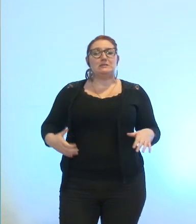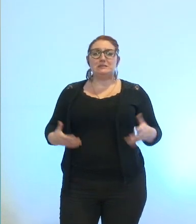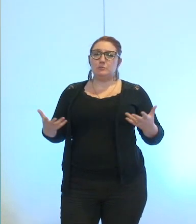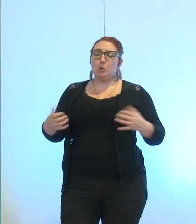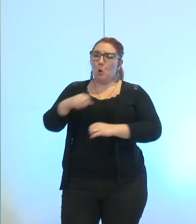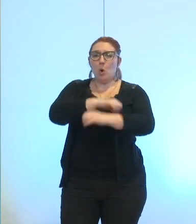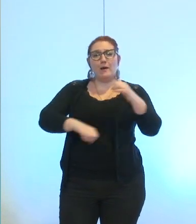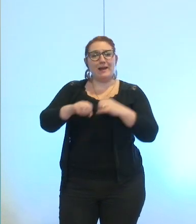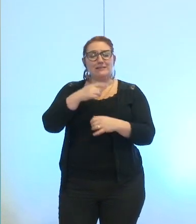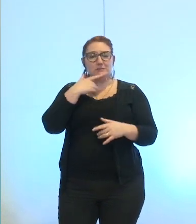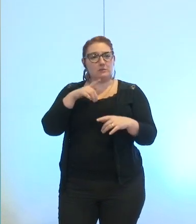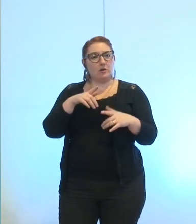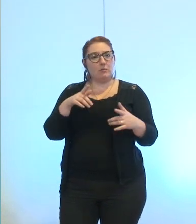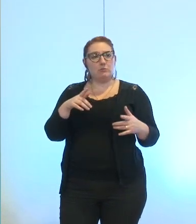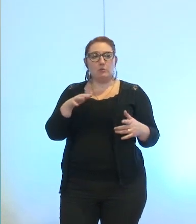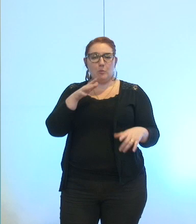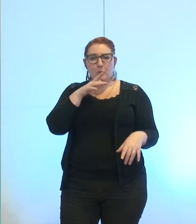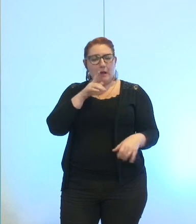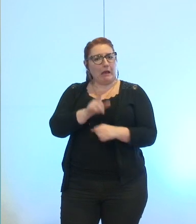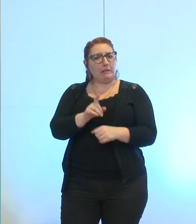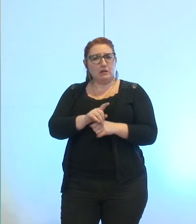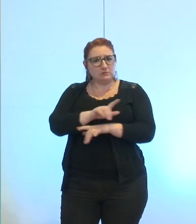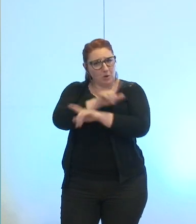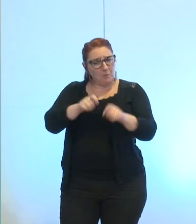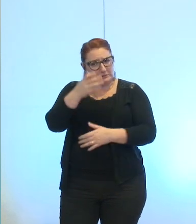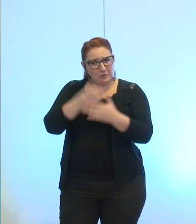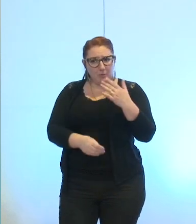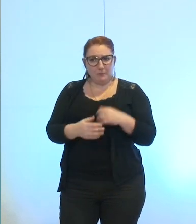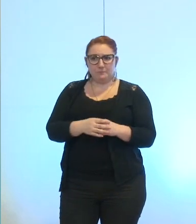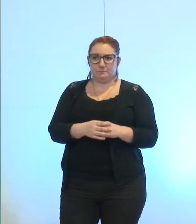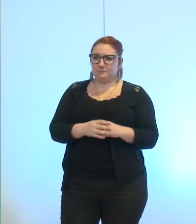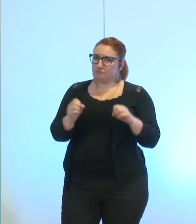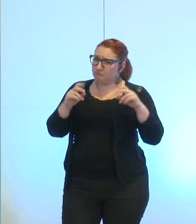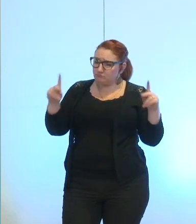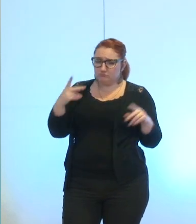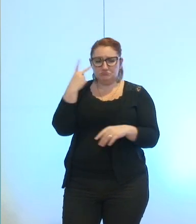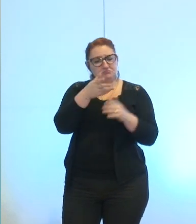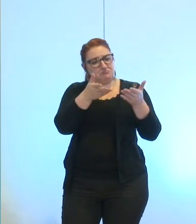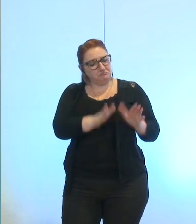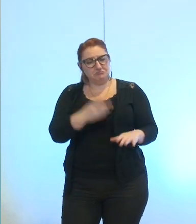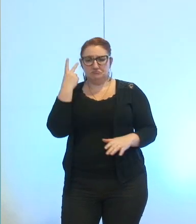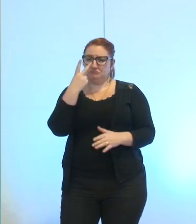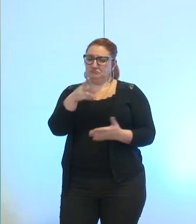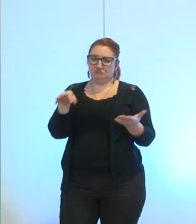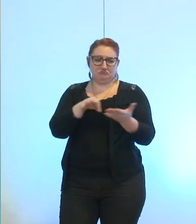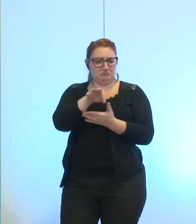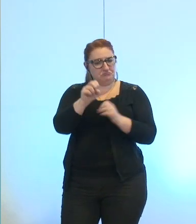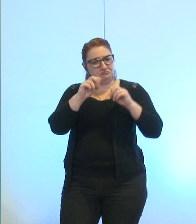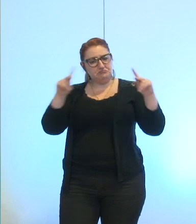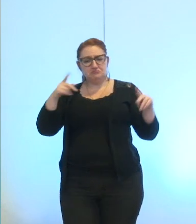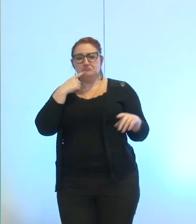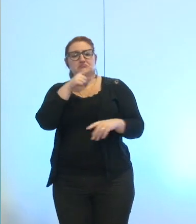vos choix on l'a dit plusieurs fois ce soir ce que seront vos choix vos orientations vous vous retranchez aujourd'hui derrière derrière un audit